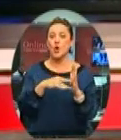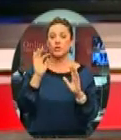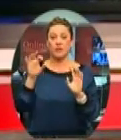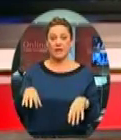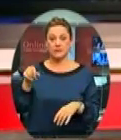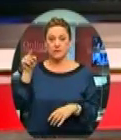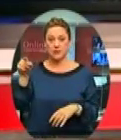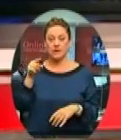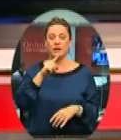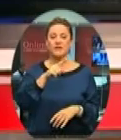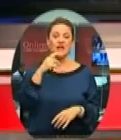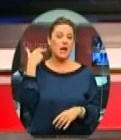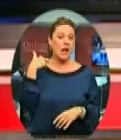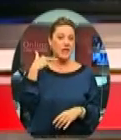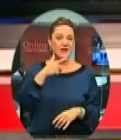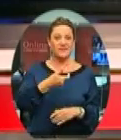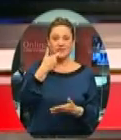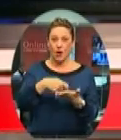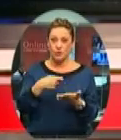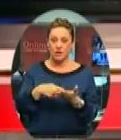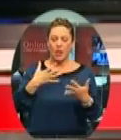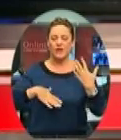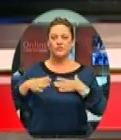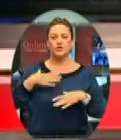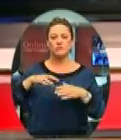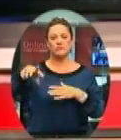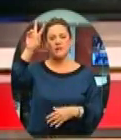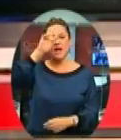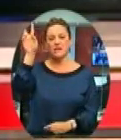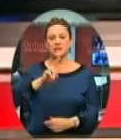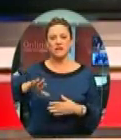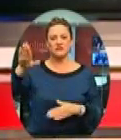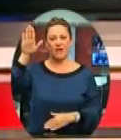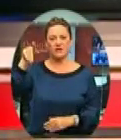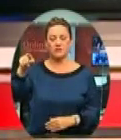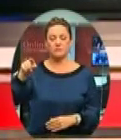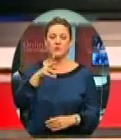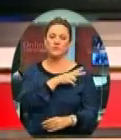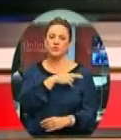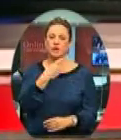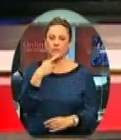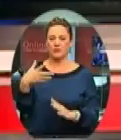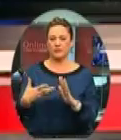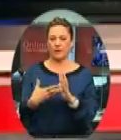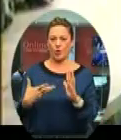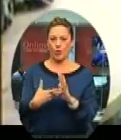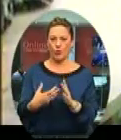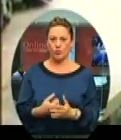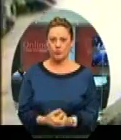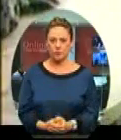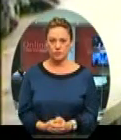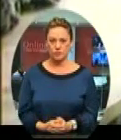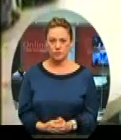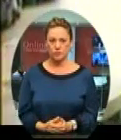ליבני ולפיד כשהם לבושים במד אסס המשטרה כבר הודיעה כי תפתח בחקירה כתבתה של ינה סורנה